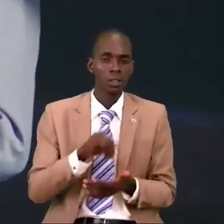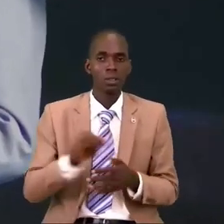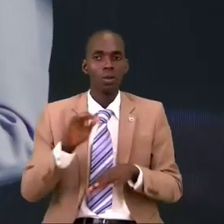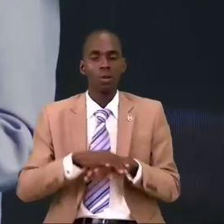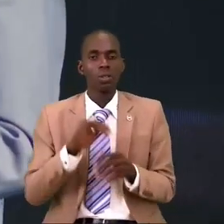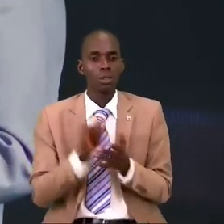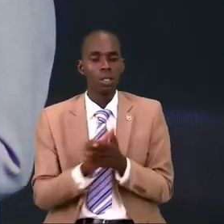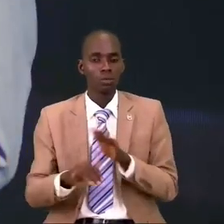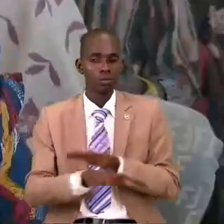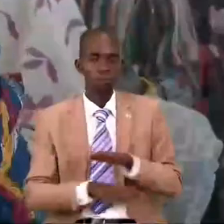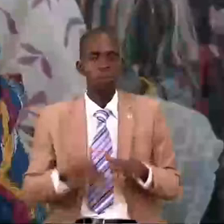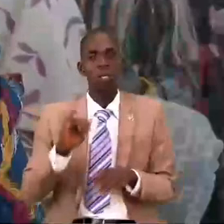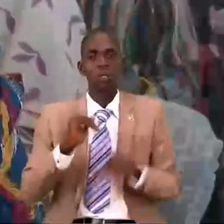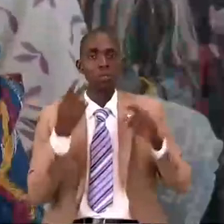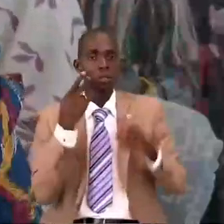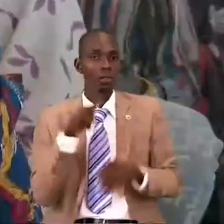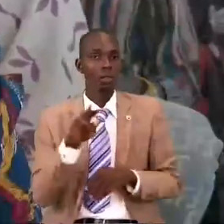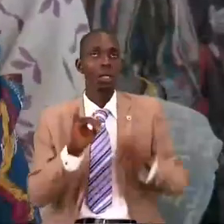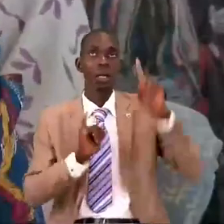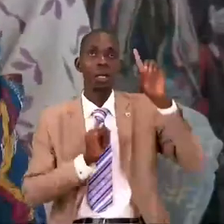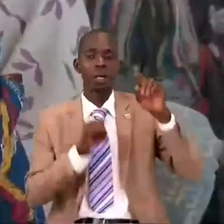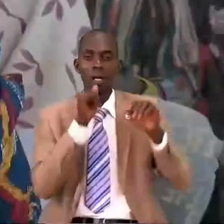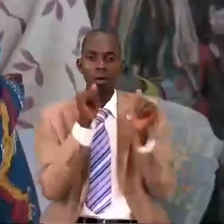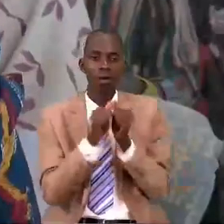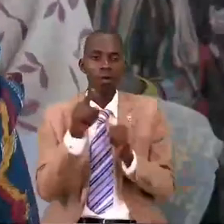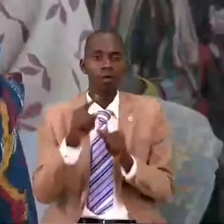fin du monde. Et le peuple de Dieu crie.